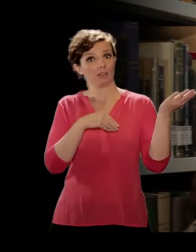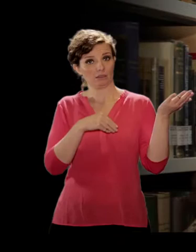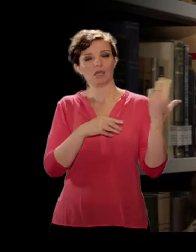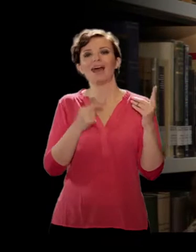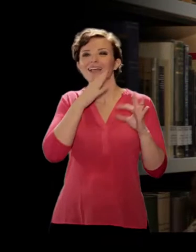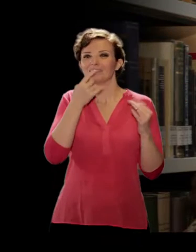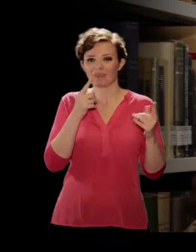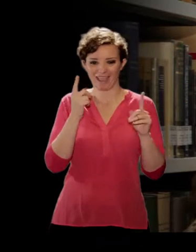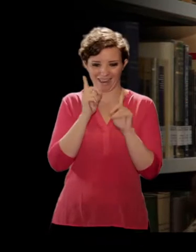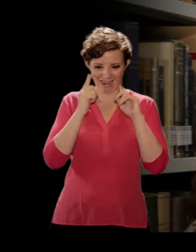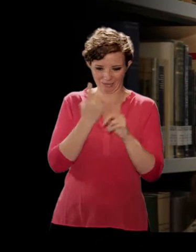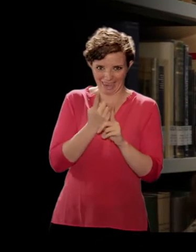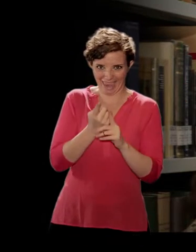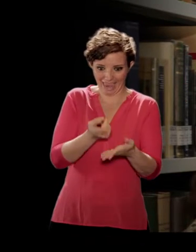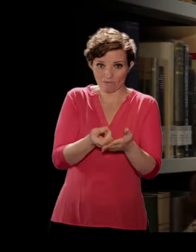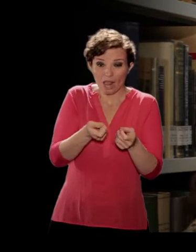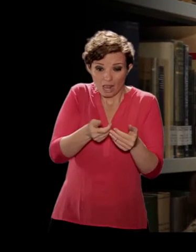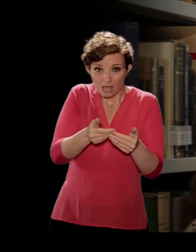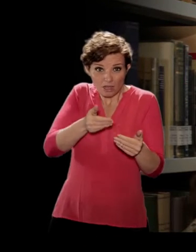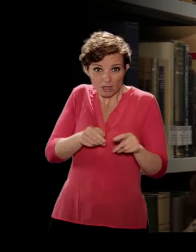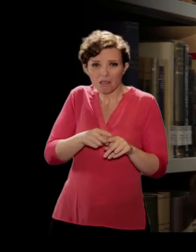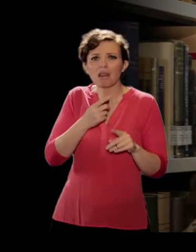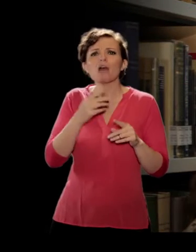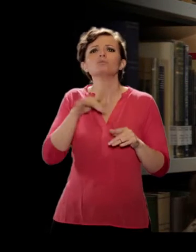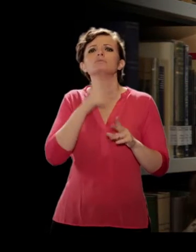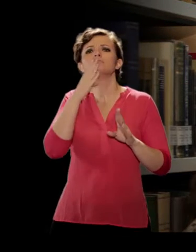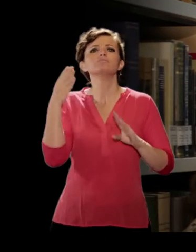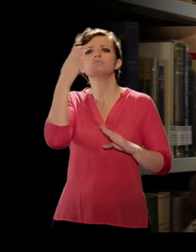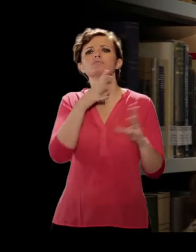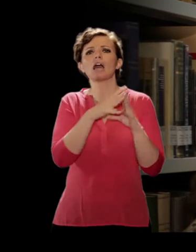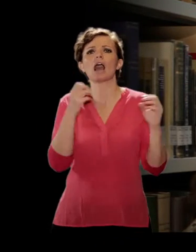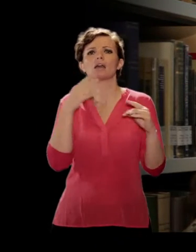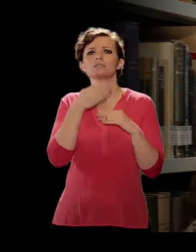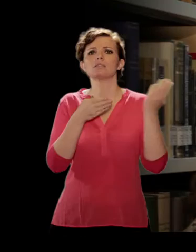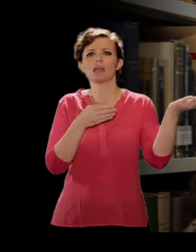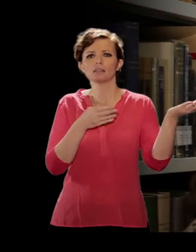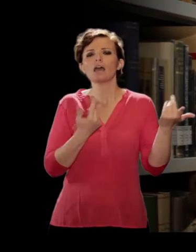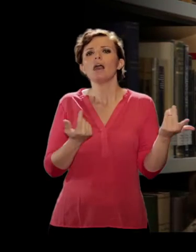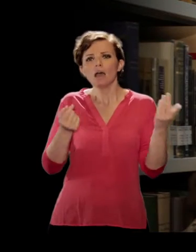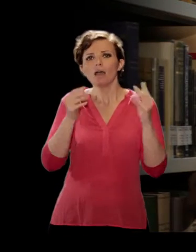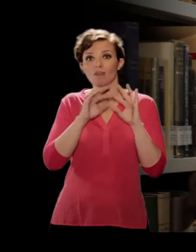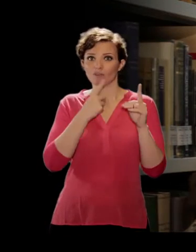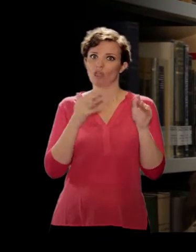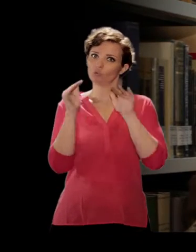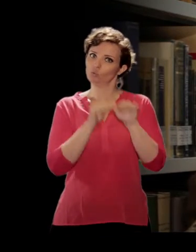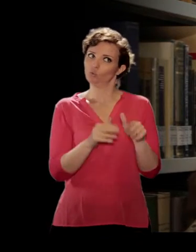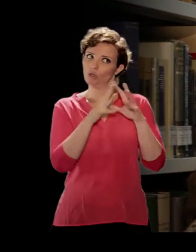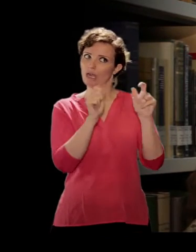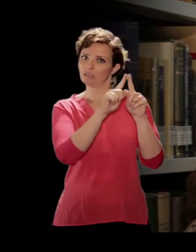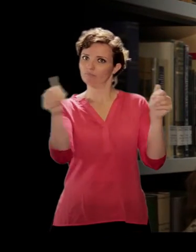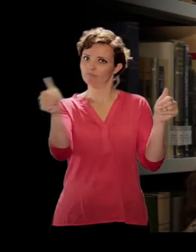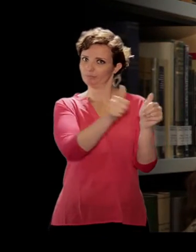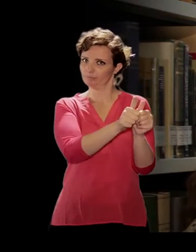Sostanzialmente poco prima della laurea lo studente va in un'azienda dove conduce, seguito da un tutor